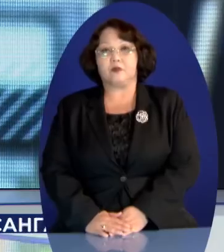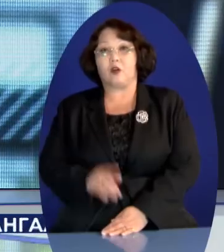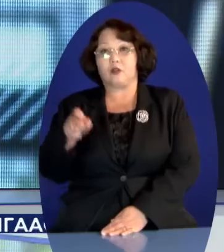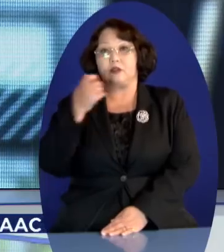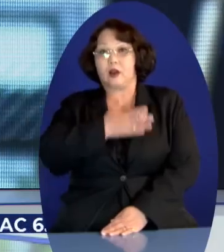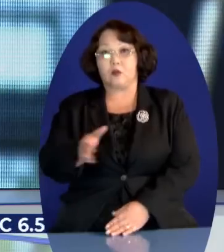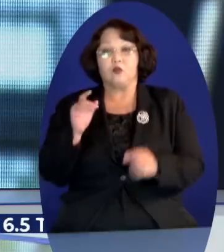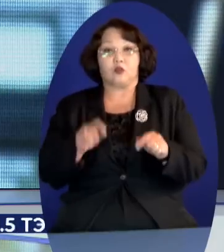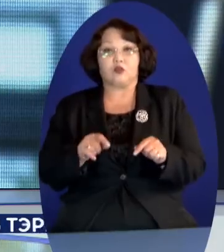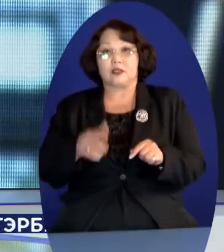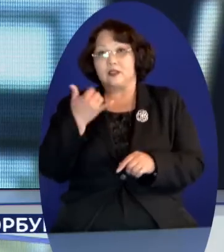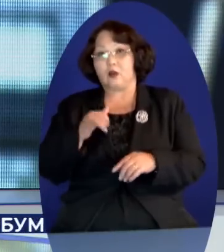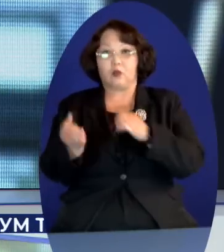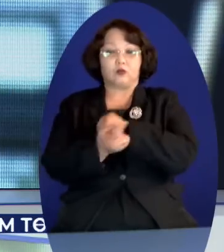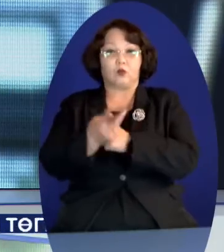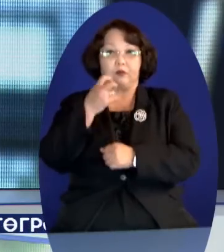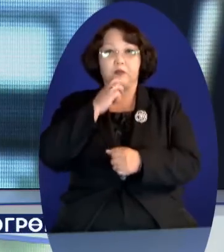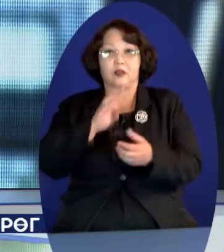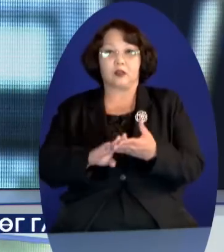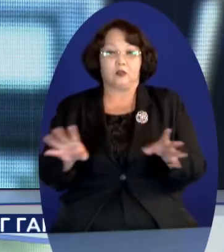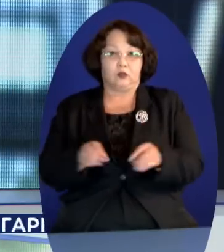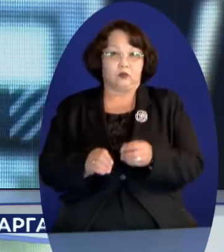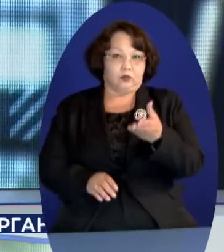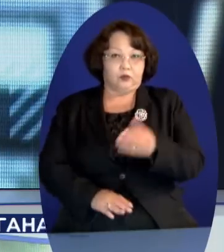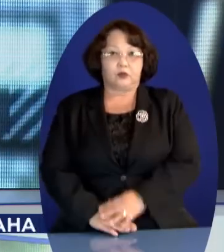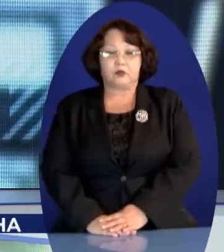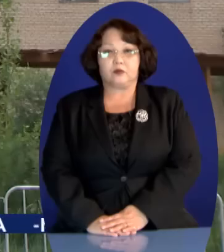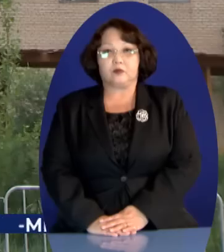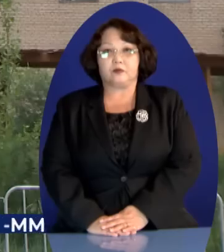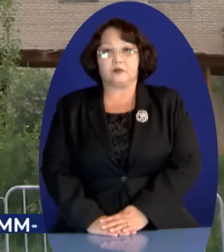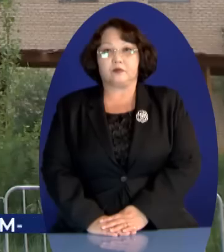Одоо үзэж та бүхэн өнөөдрийн зарим онцлог мэдээллийг товчоор танилцуулъя.